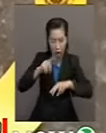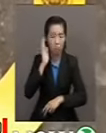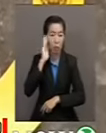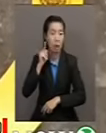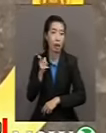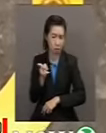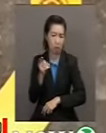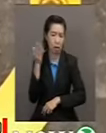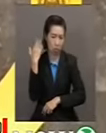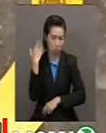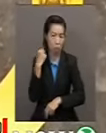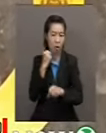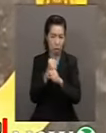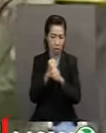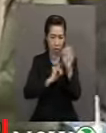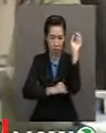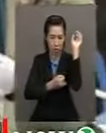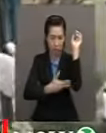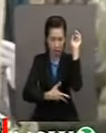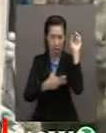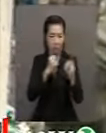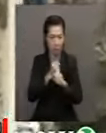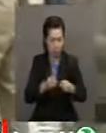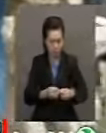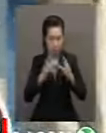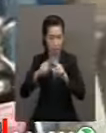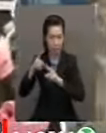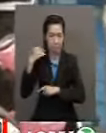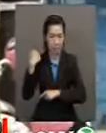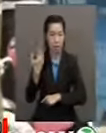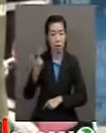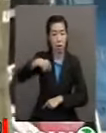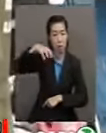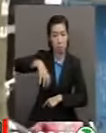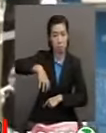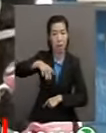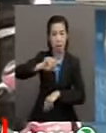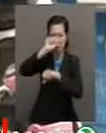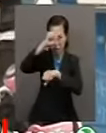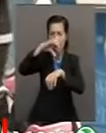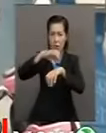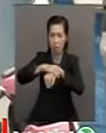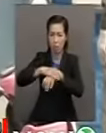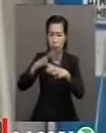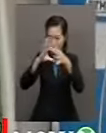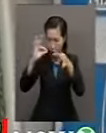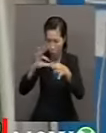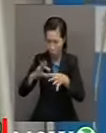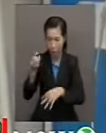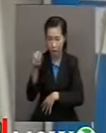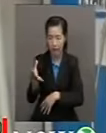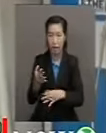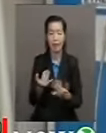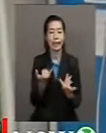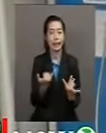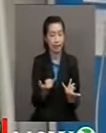ความรุนแรงในพื้นที่ 3จังหวัดชในภาคใต้และก็ถูกศาลออกหมายจับหลายคดีซึ่งหลังจากนี้ฮะทางเจ้าหน้าที่ตำรวจก็จะ